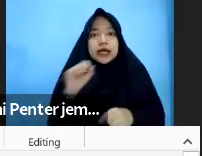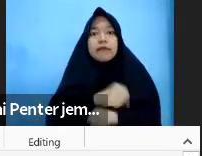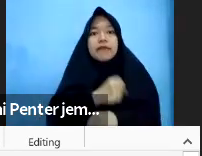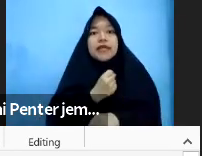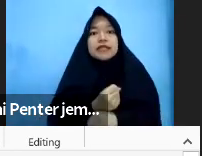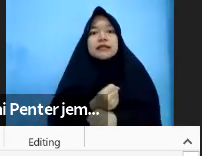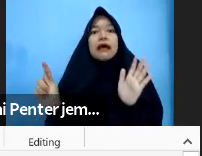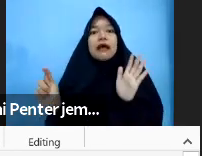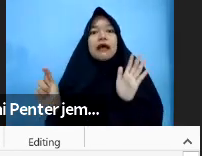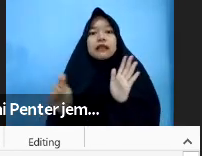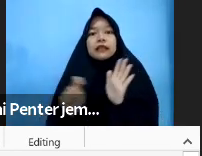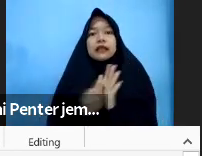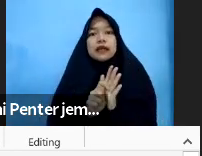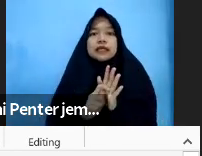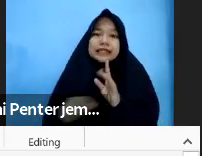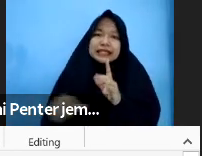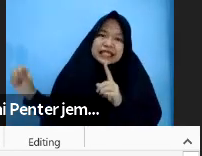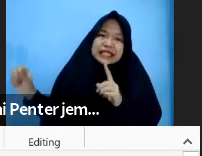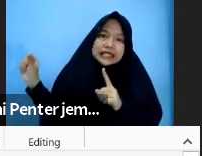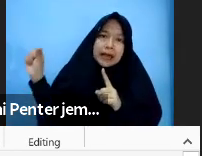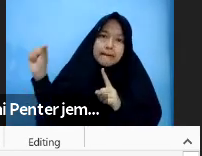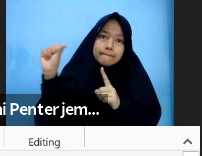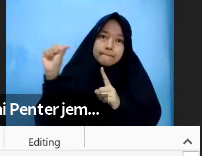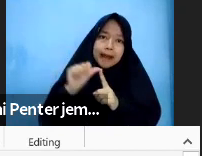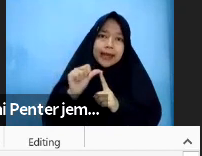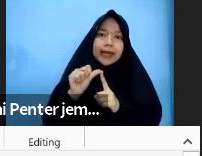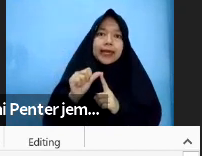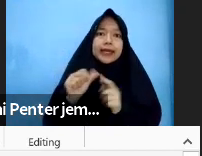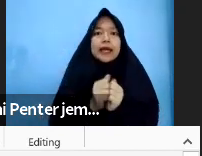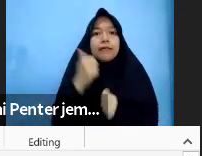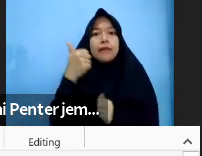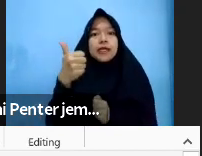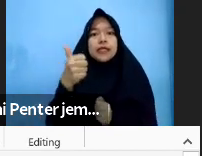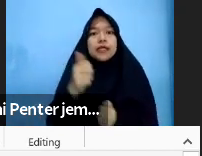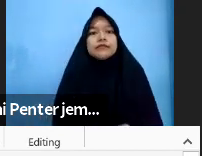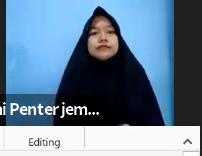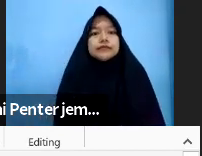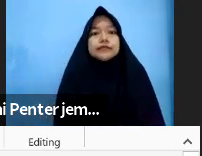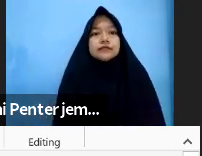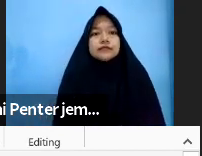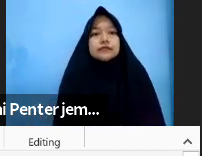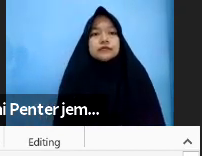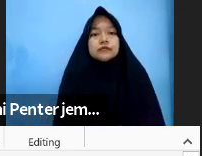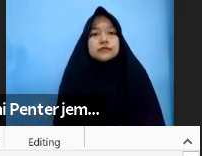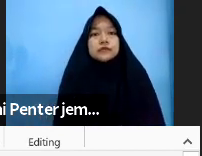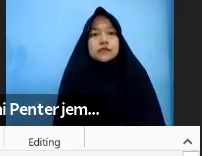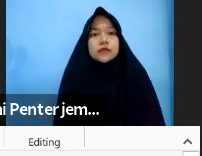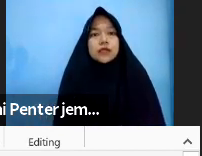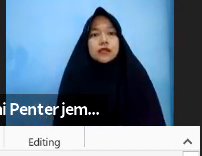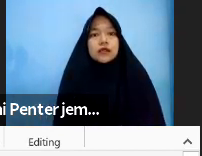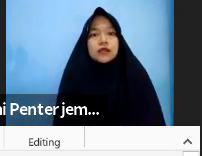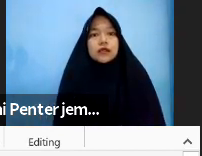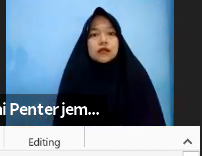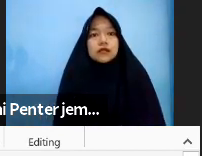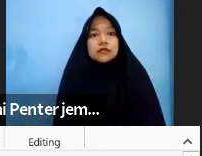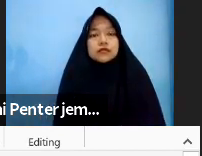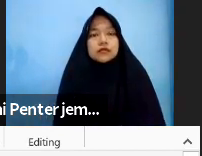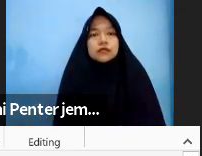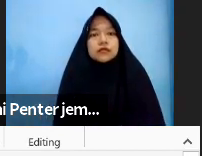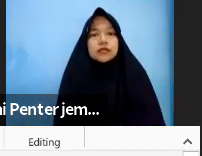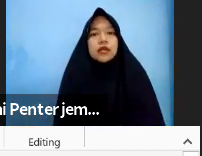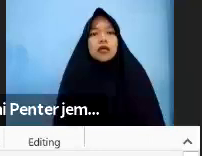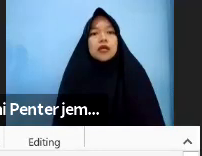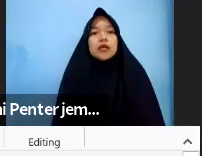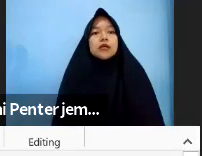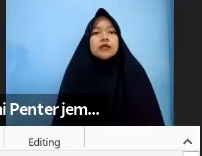materi-materi pembelajaran yang memang sangat dibutuhkan oleh teman-teman tuna netra itu aja